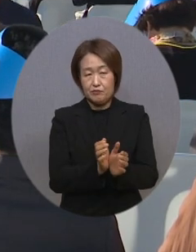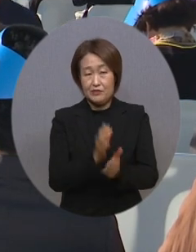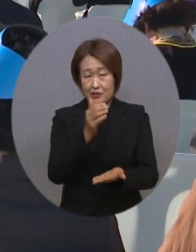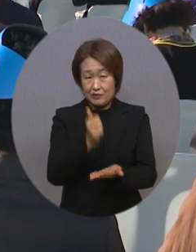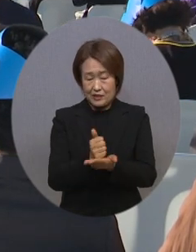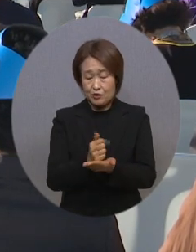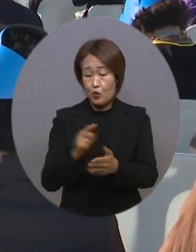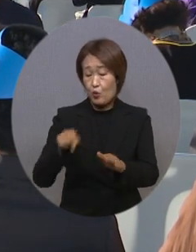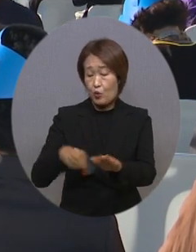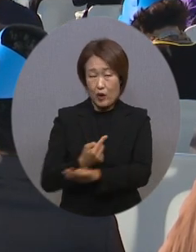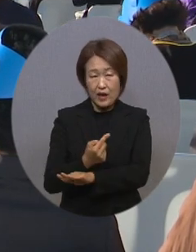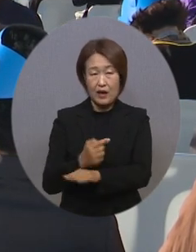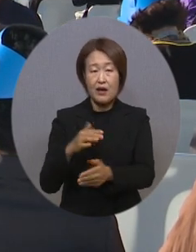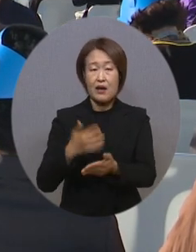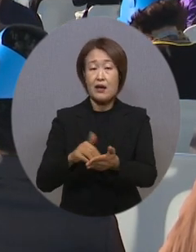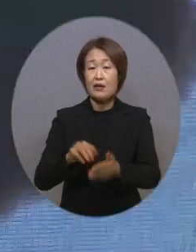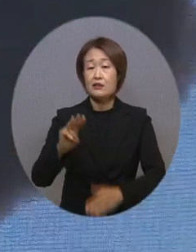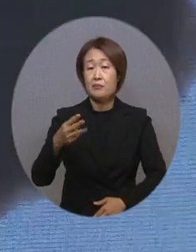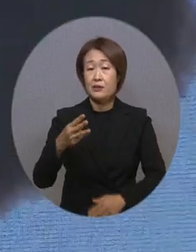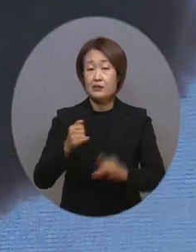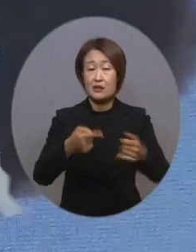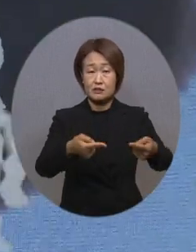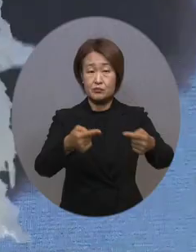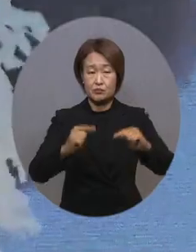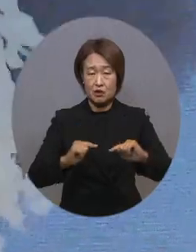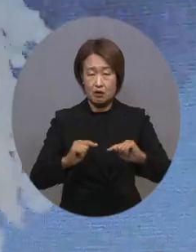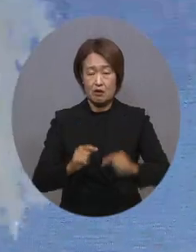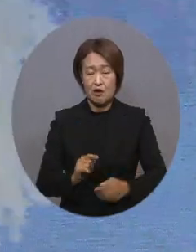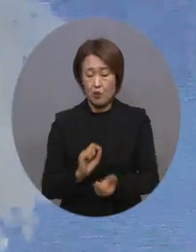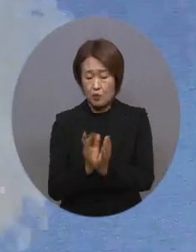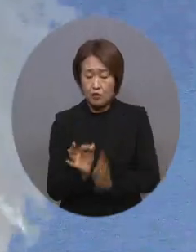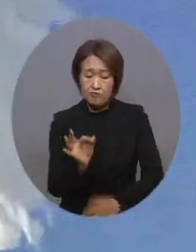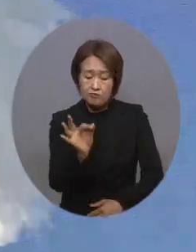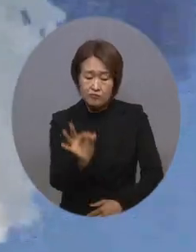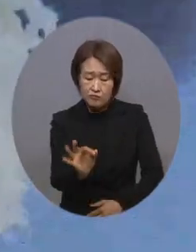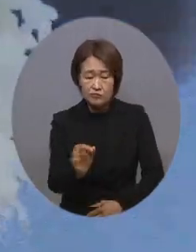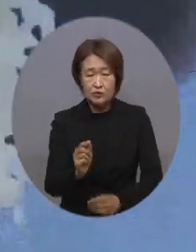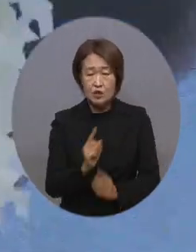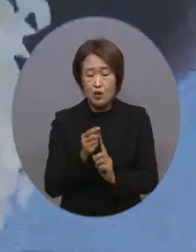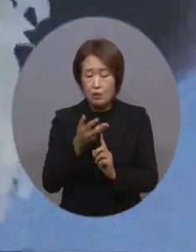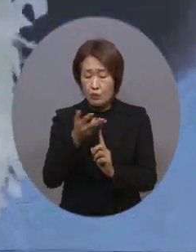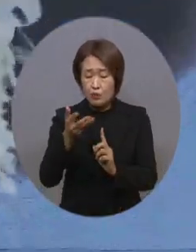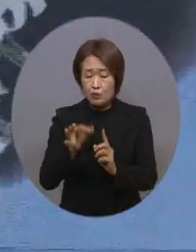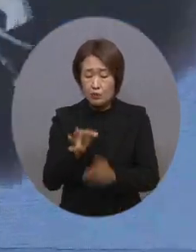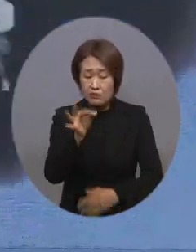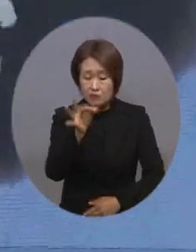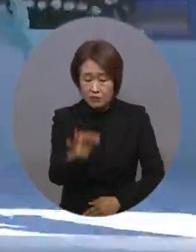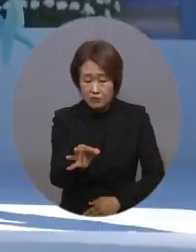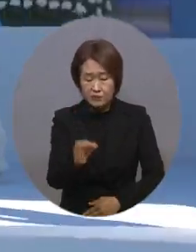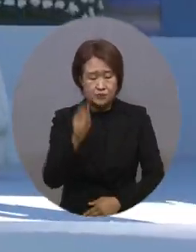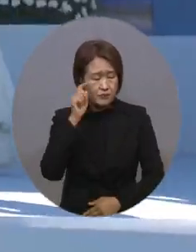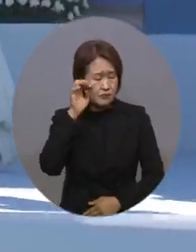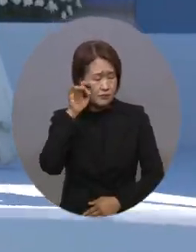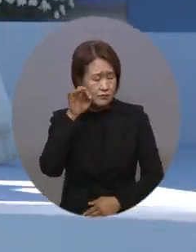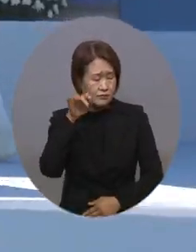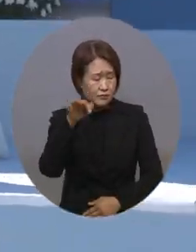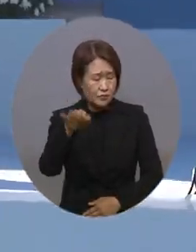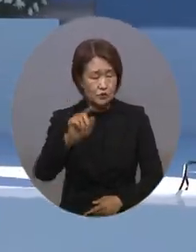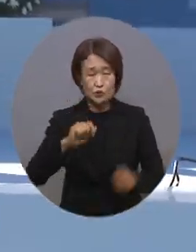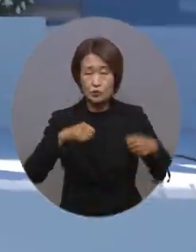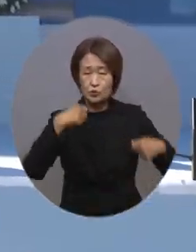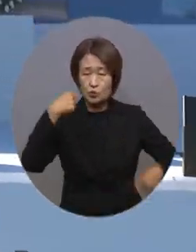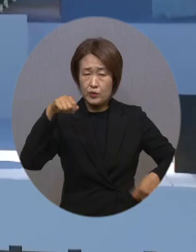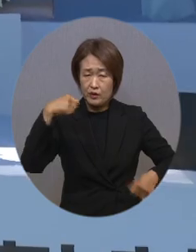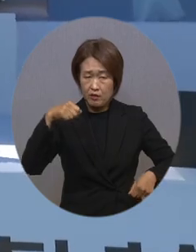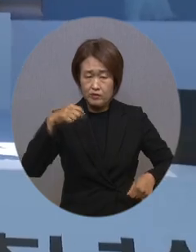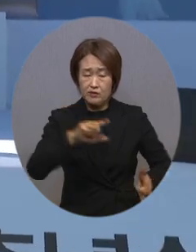등 300여 명이 참석한 가운데 헌화, 분향, 추모사, 추모공연과 함께 여순사건 역사를